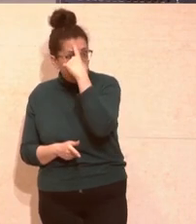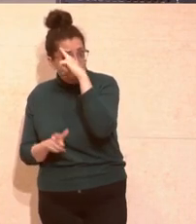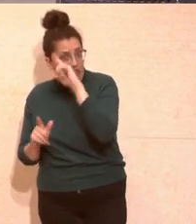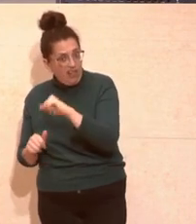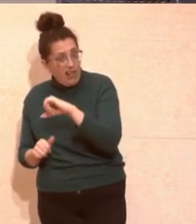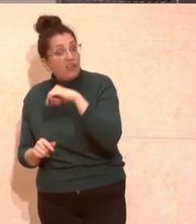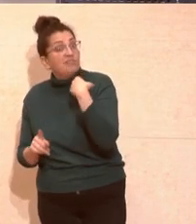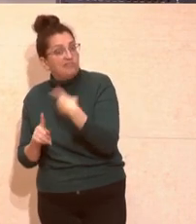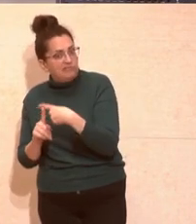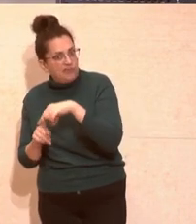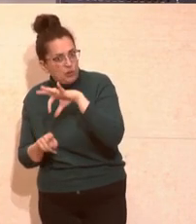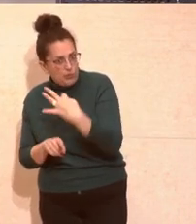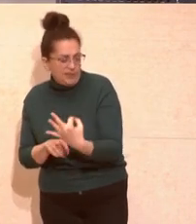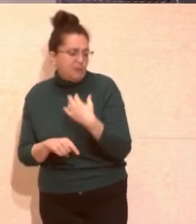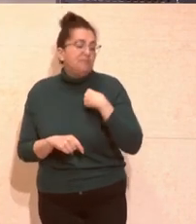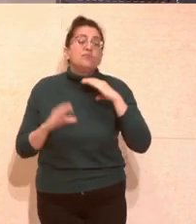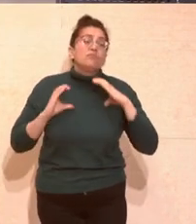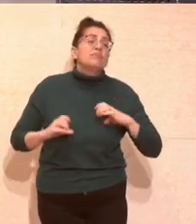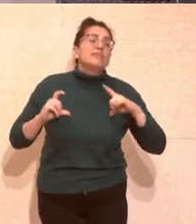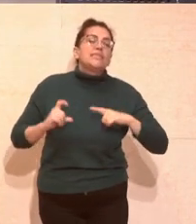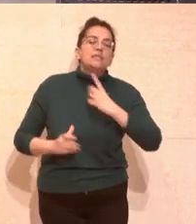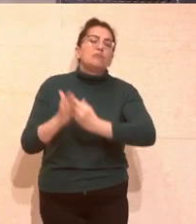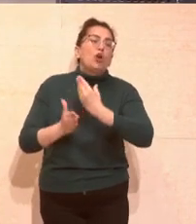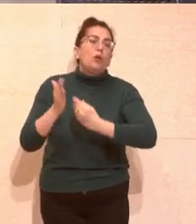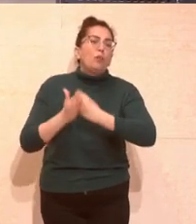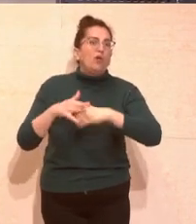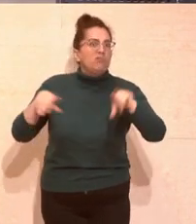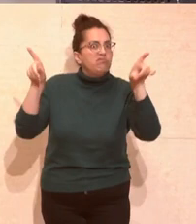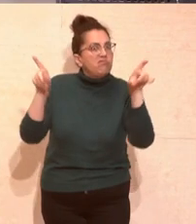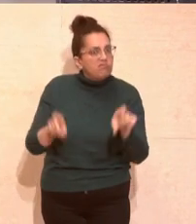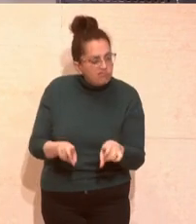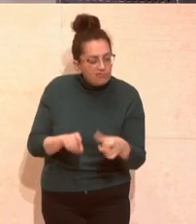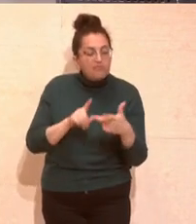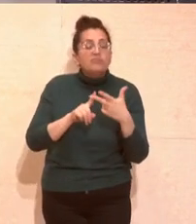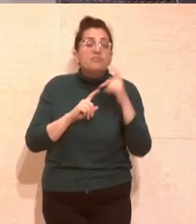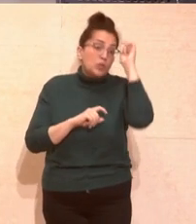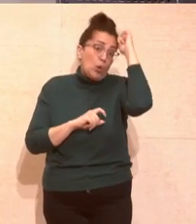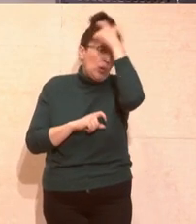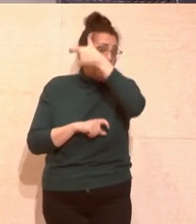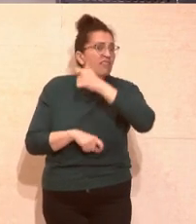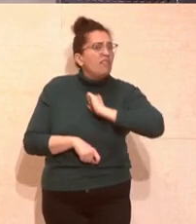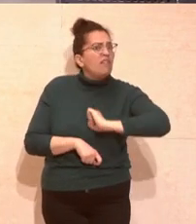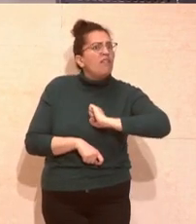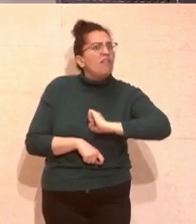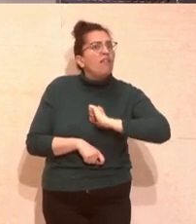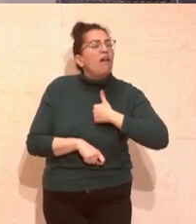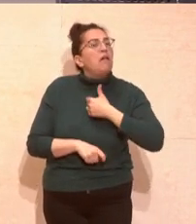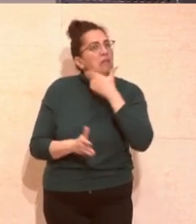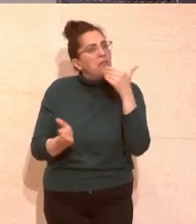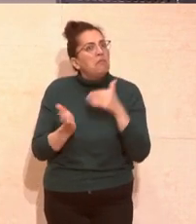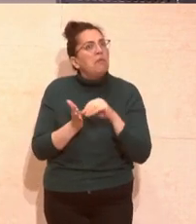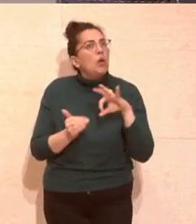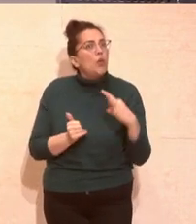sur l'absentéisme au collège et au lycée, et à la fois sur leur performance cognitive. Donc, effectivement, il semblerait